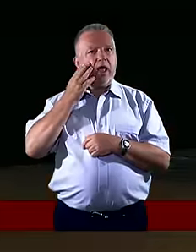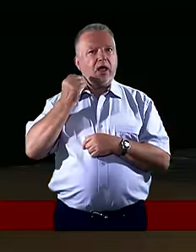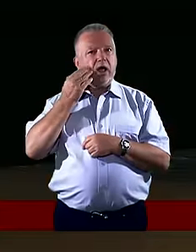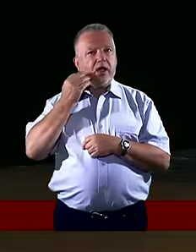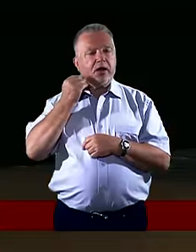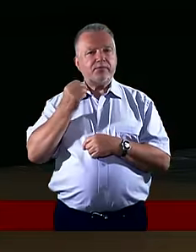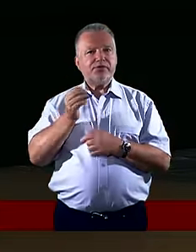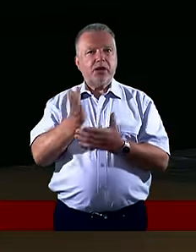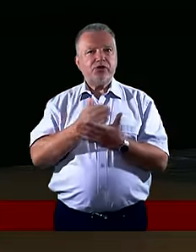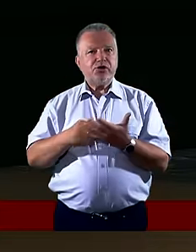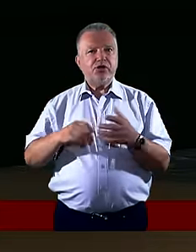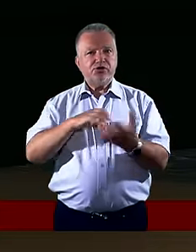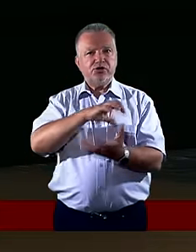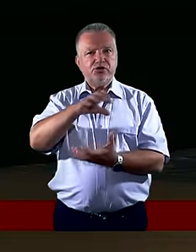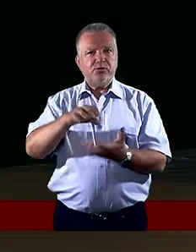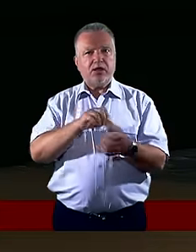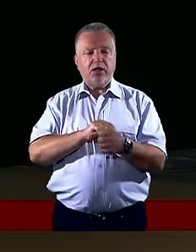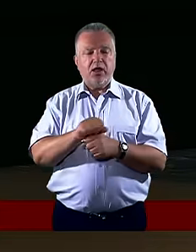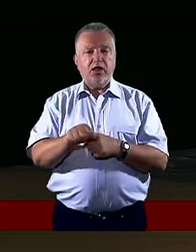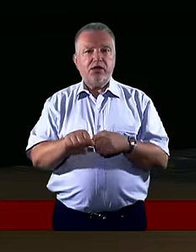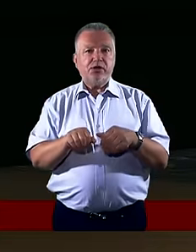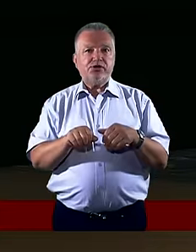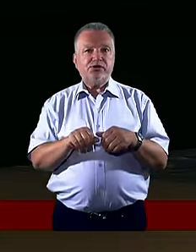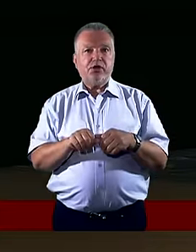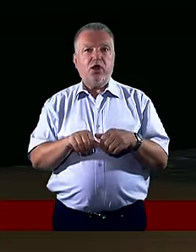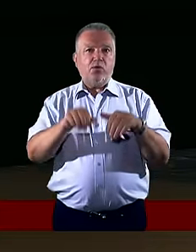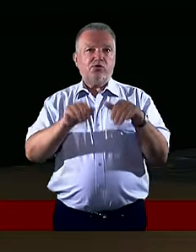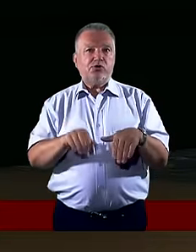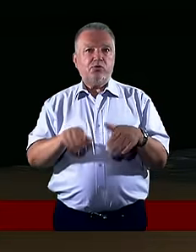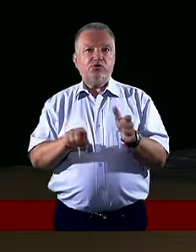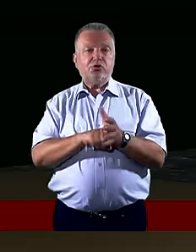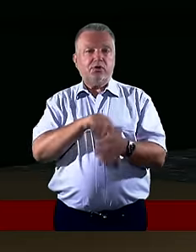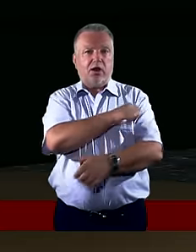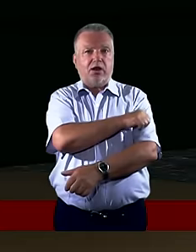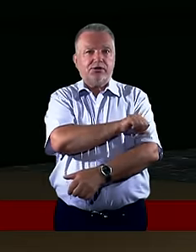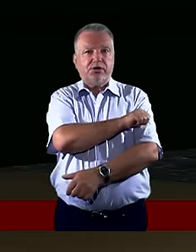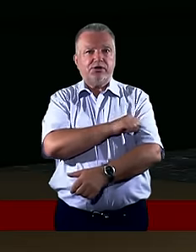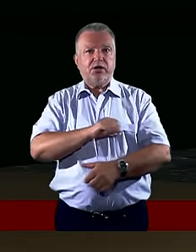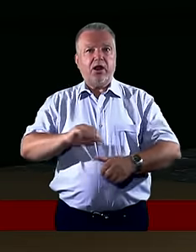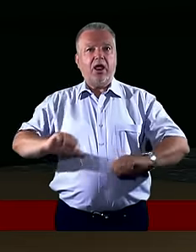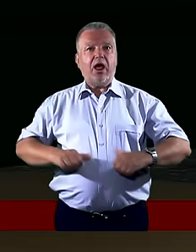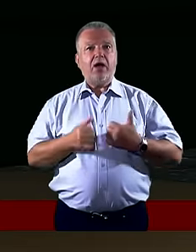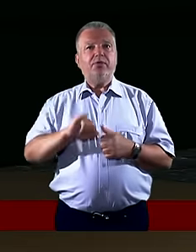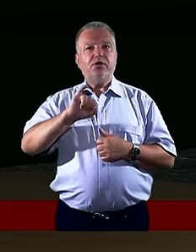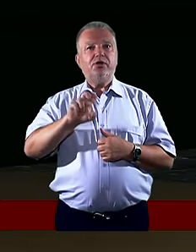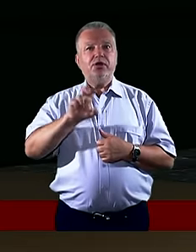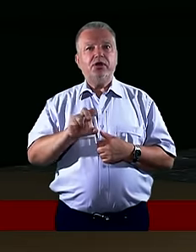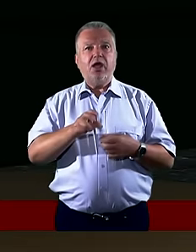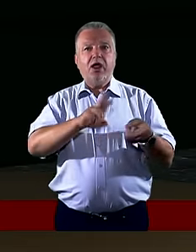arabskiej części świata do Europy jest szansą dla chrześcijańskiej Europy, aby